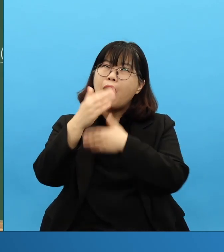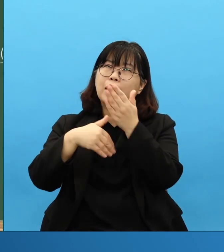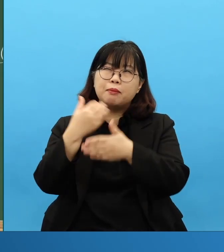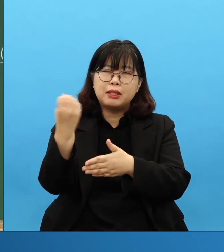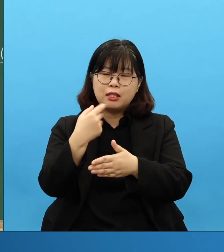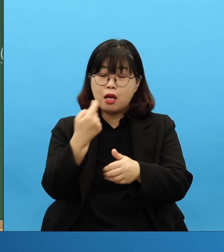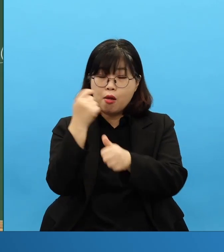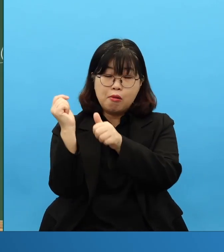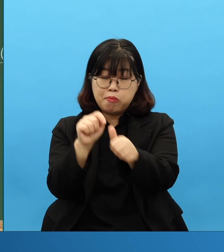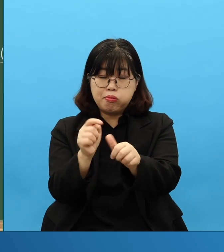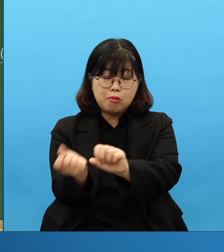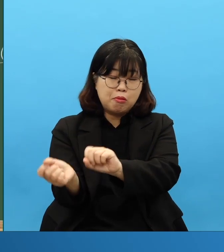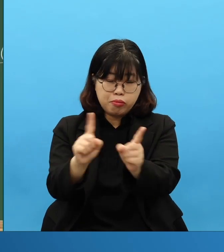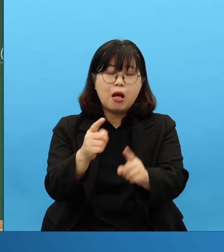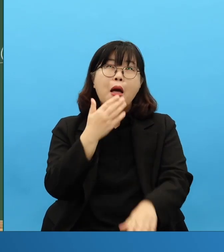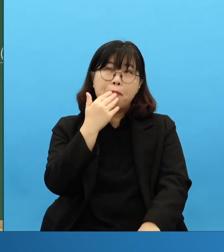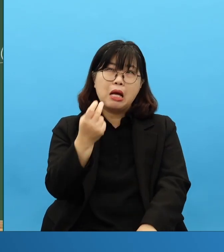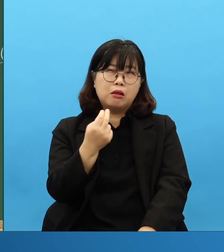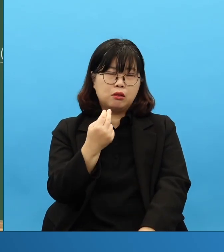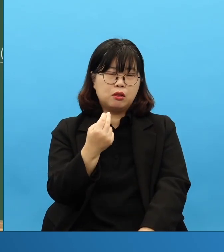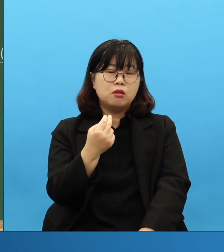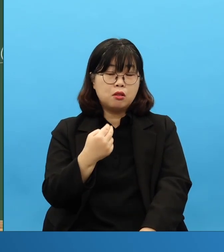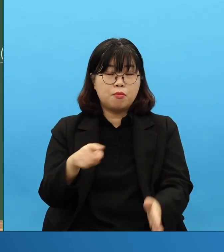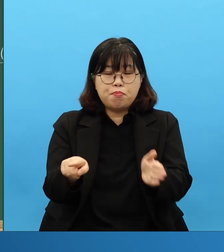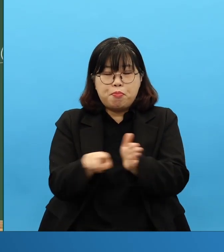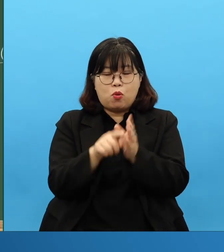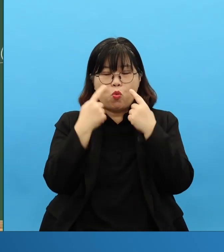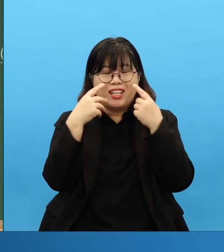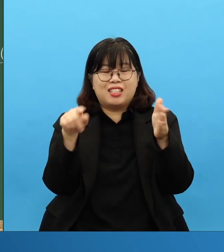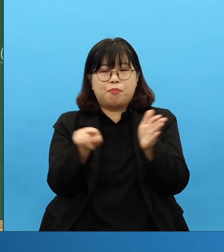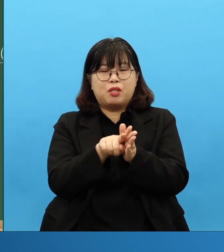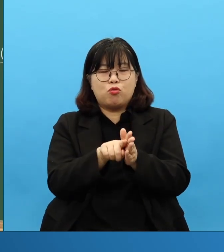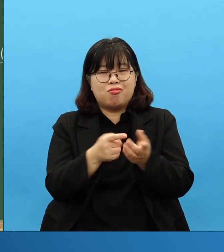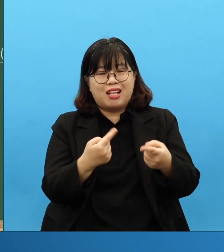왜 이번에는 양이 없습니까? 물었잖아요. 이삭은